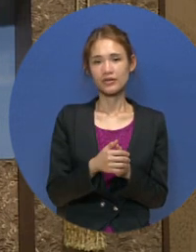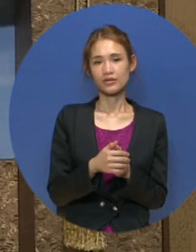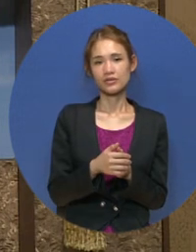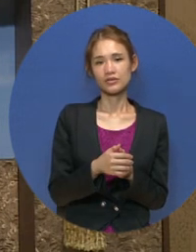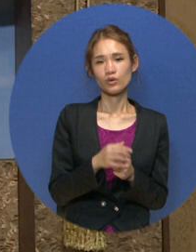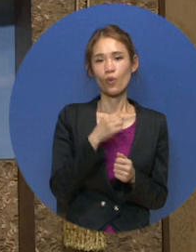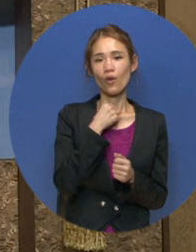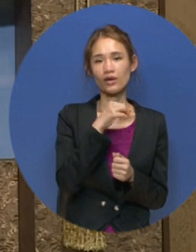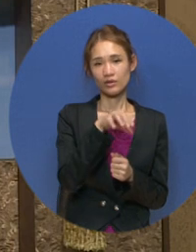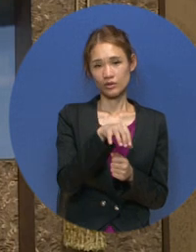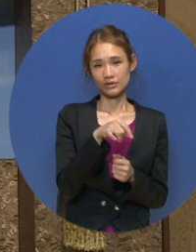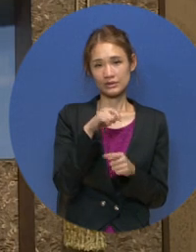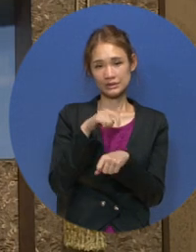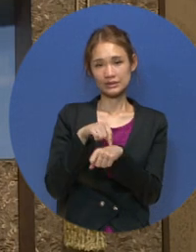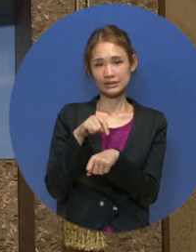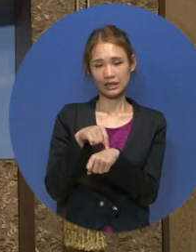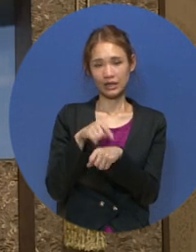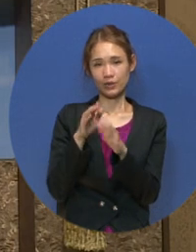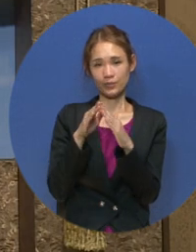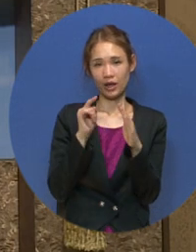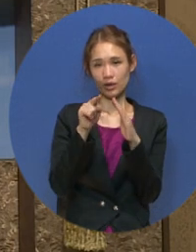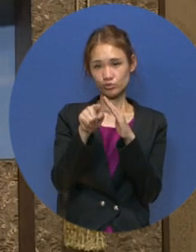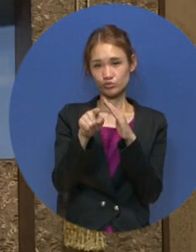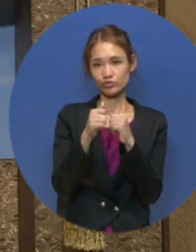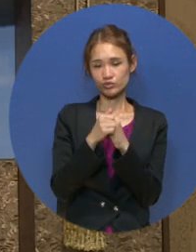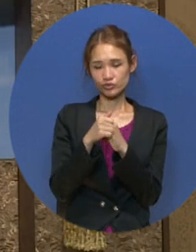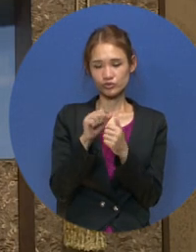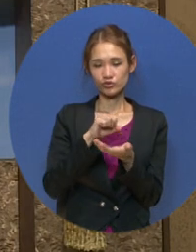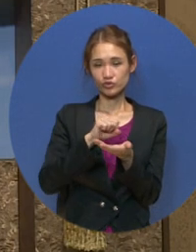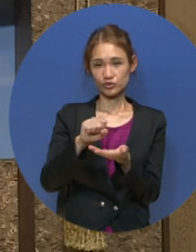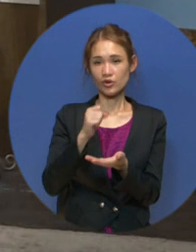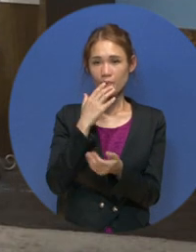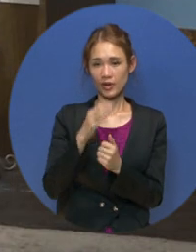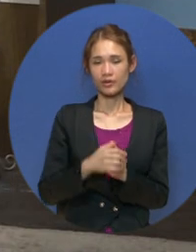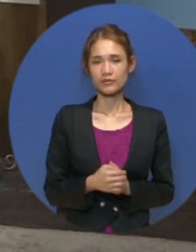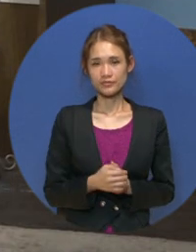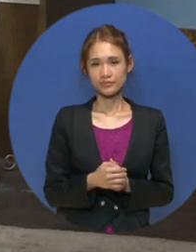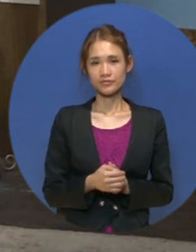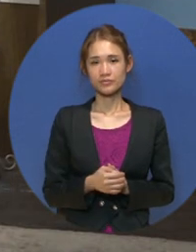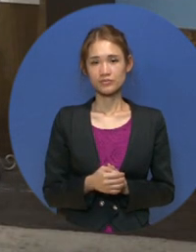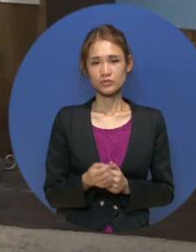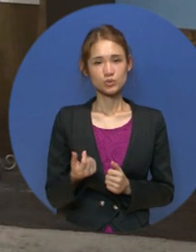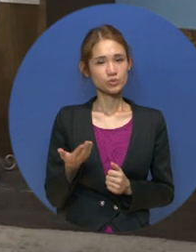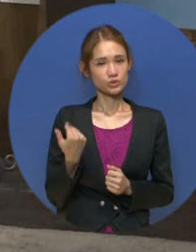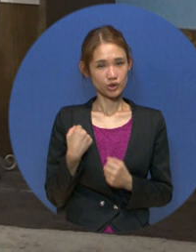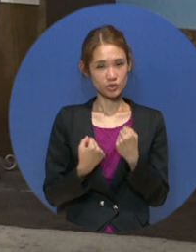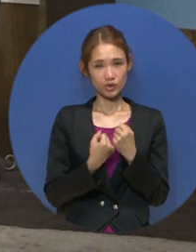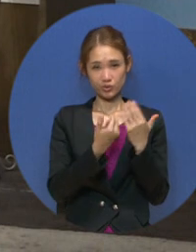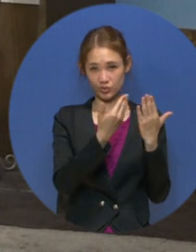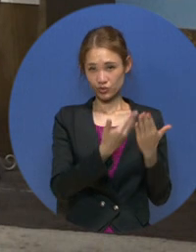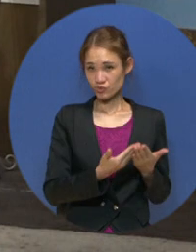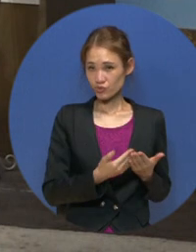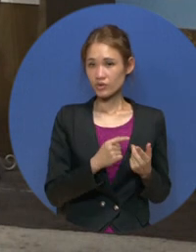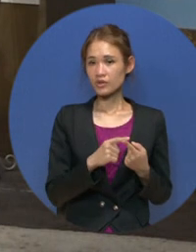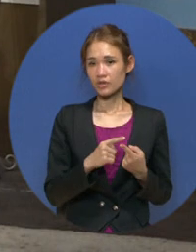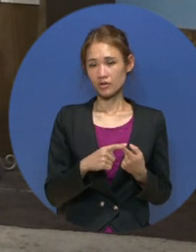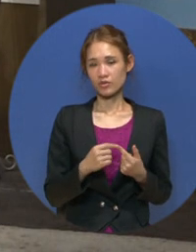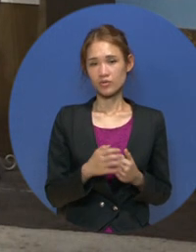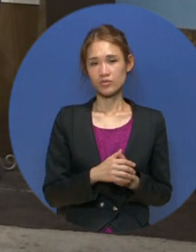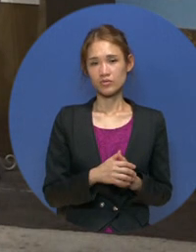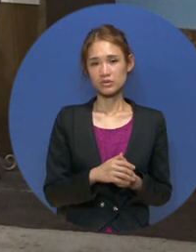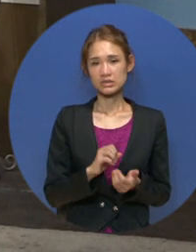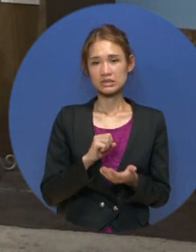이렇게 원하는 장소 시간으로 이렇게 방문 수거가 가능합니다. 네. 네. 그런데 아까 말씀하신 그 기증할 수